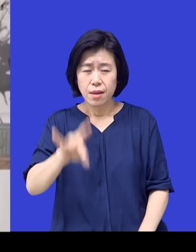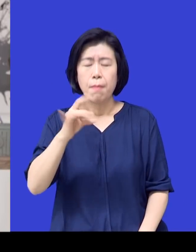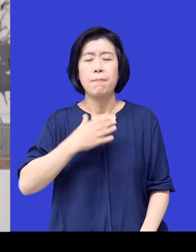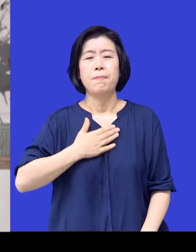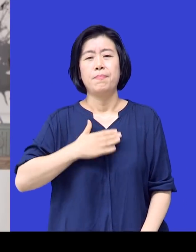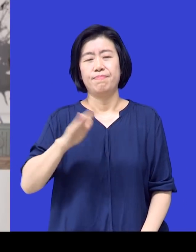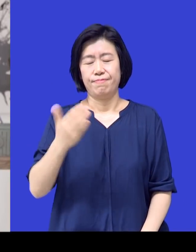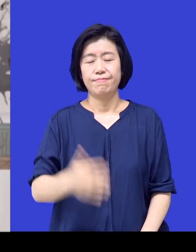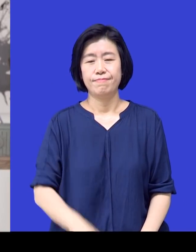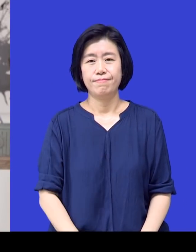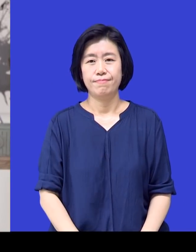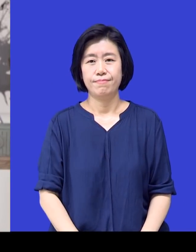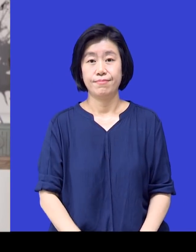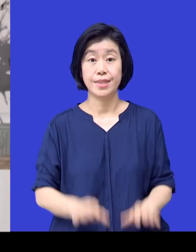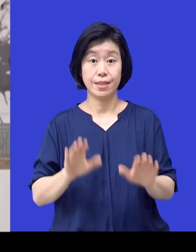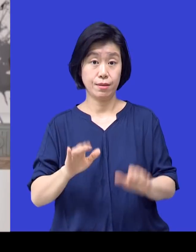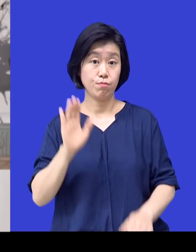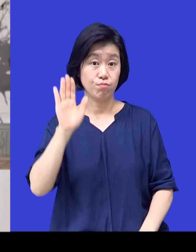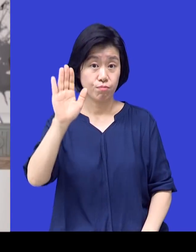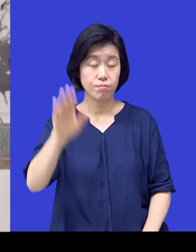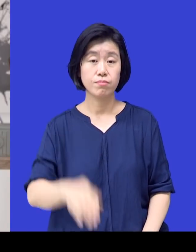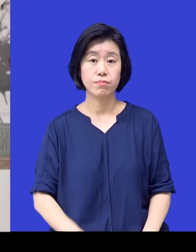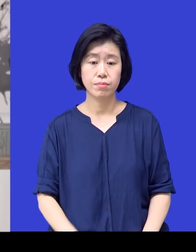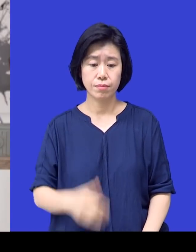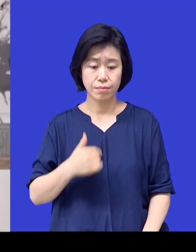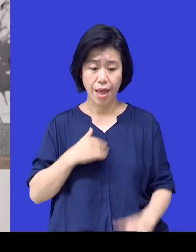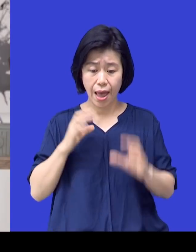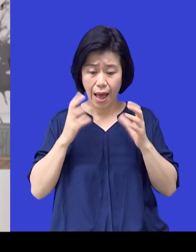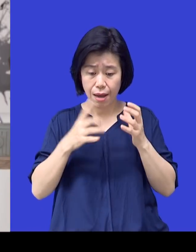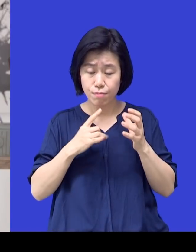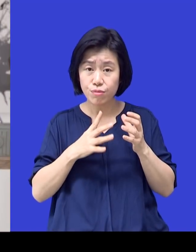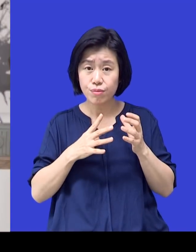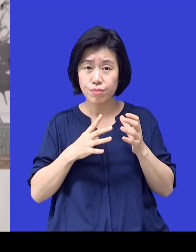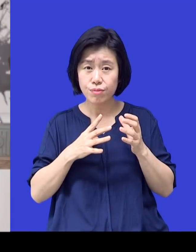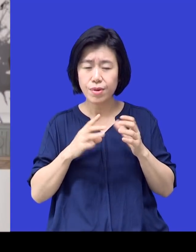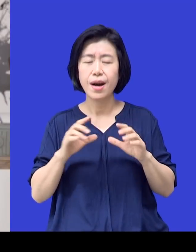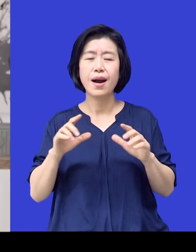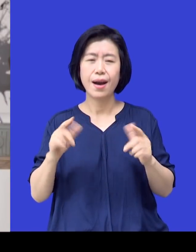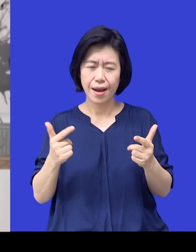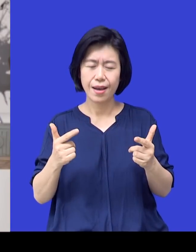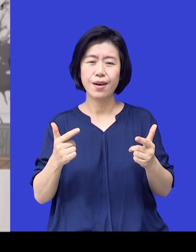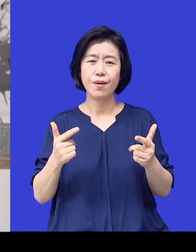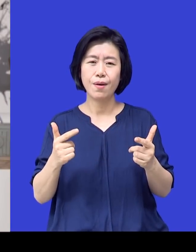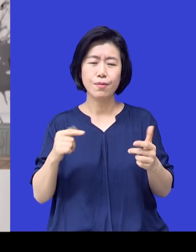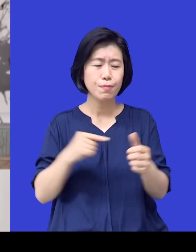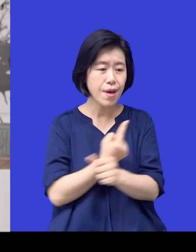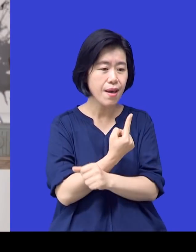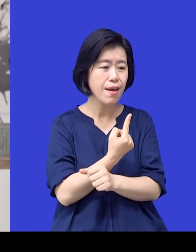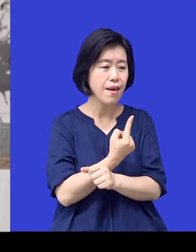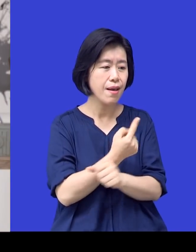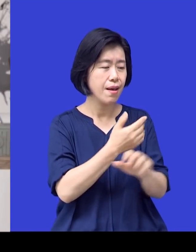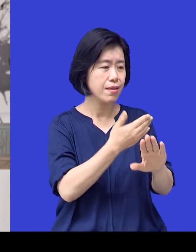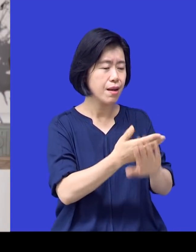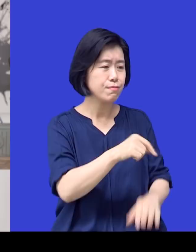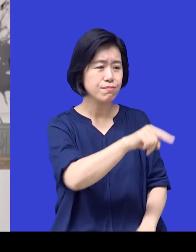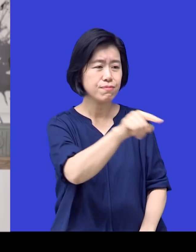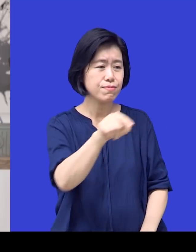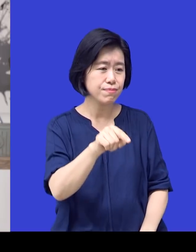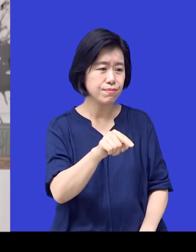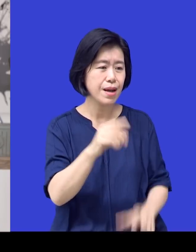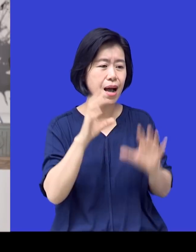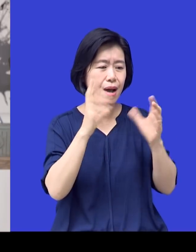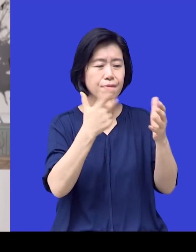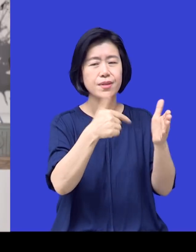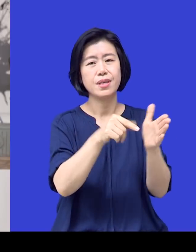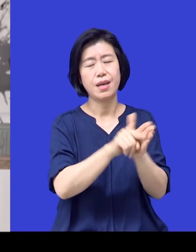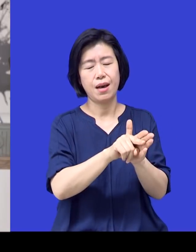내 아이뿐만 아니라 진짜 누군가의 좀 더 도움이 필요한 아이들의 부모가 좀 되어주고 싶다.